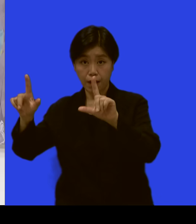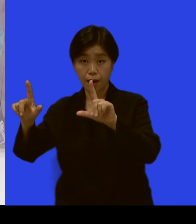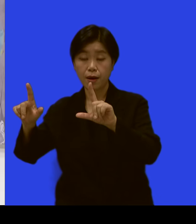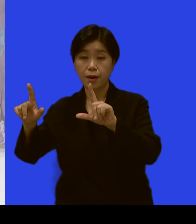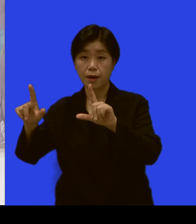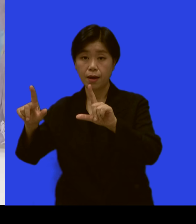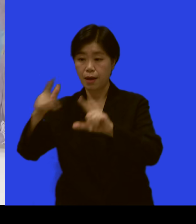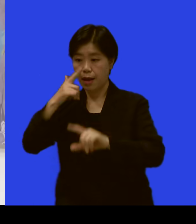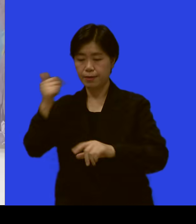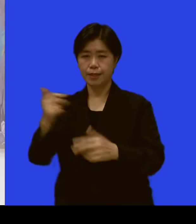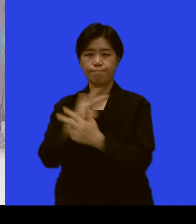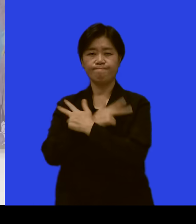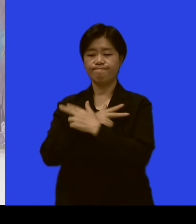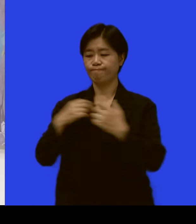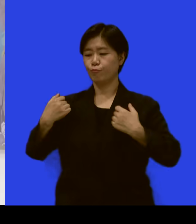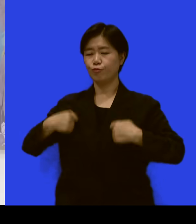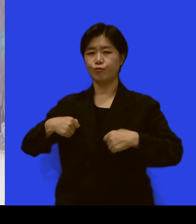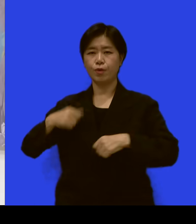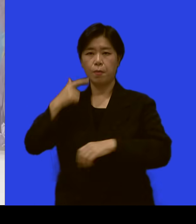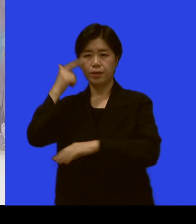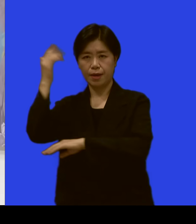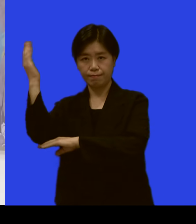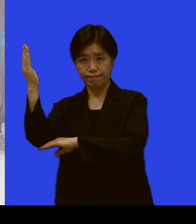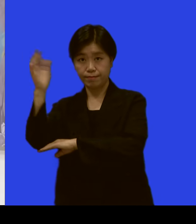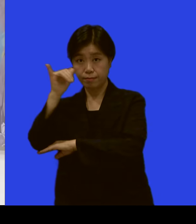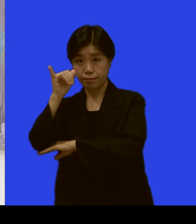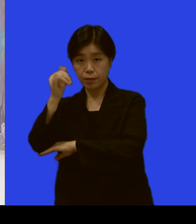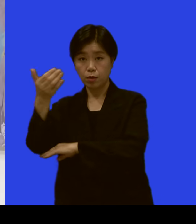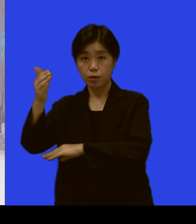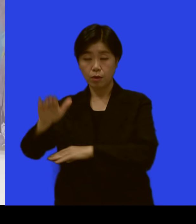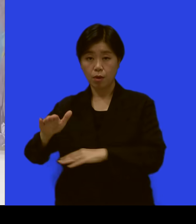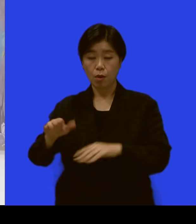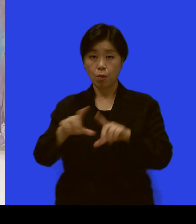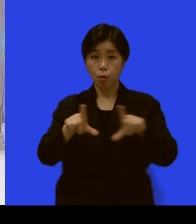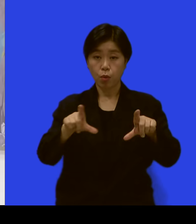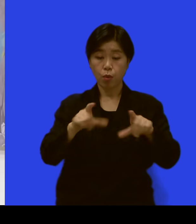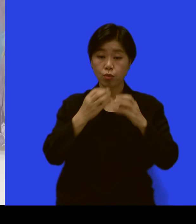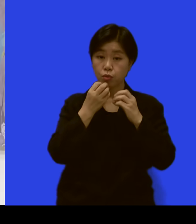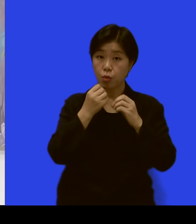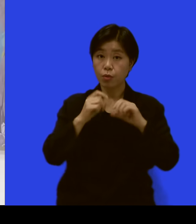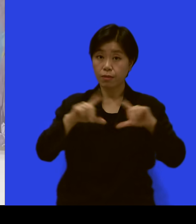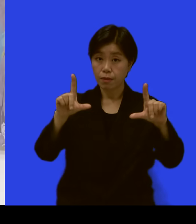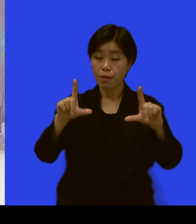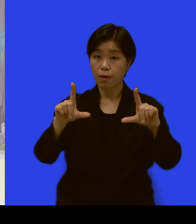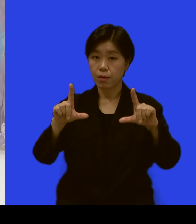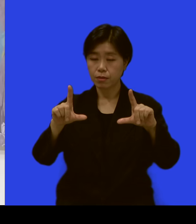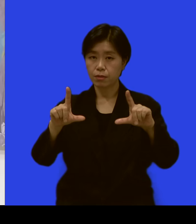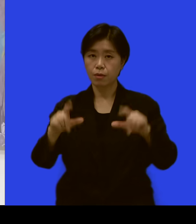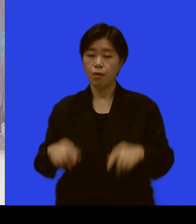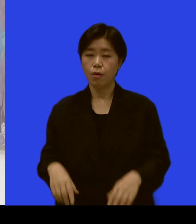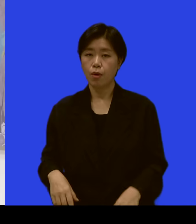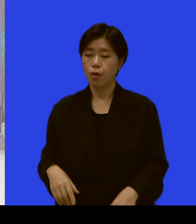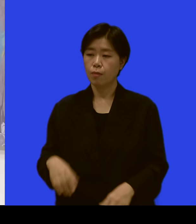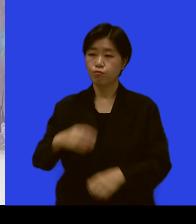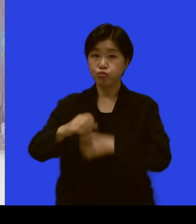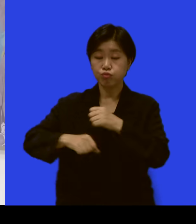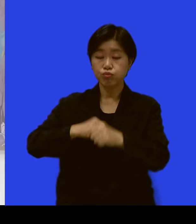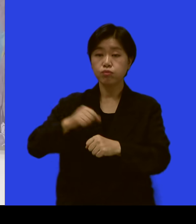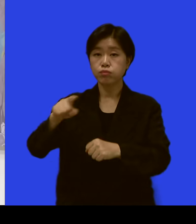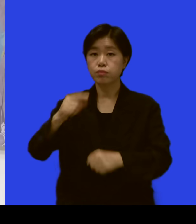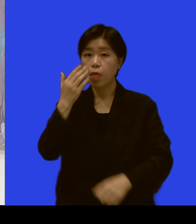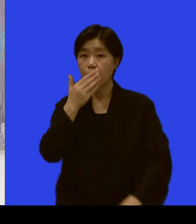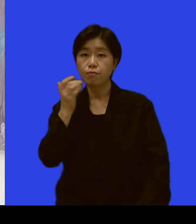이제 정장을 입으시고 설교를 하셨지만 네. 주중에는 몸빼바지 입고 나가셔서 양봉하셨단 말이에요. 예, 예. 저도 교회를 개척하고